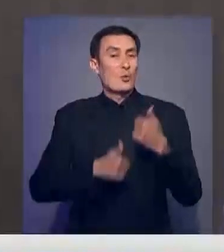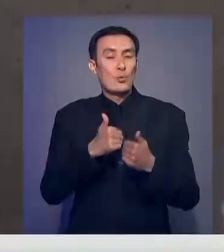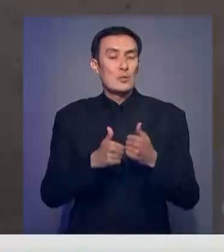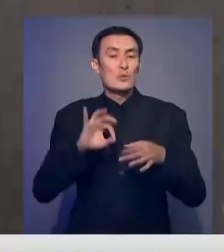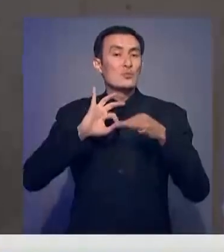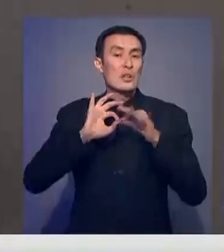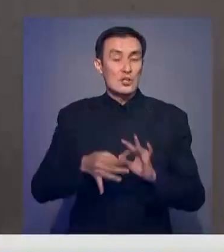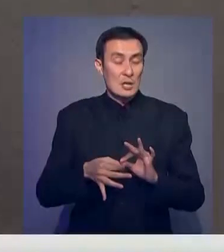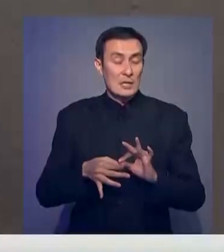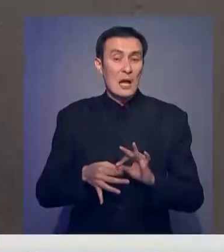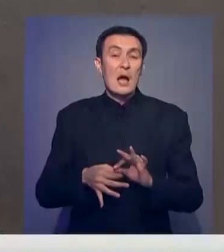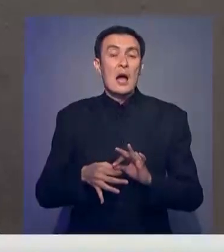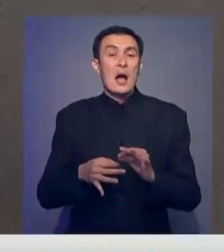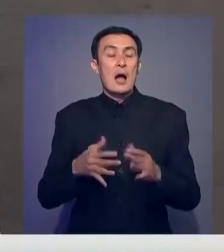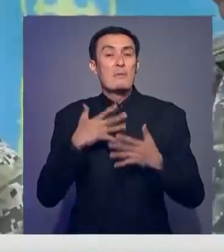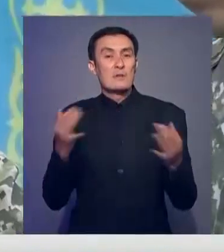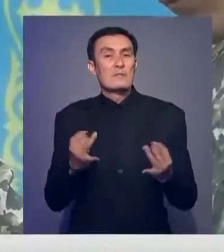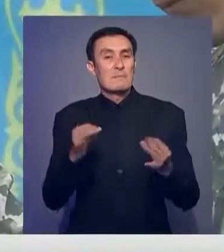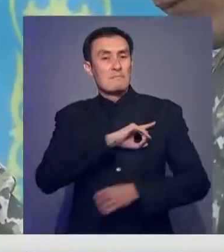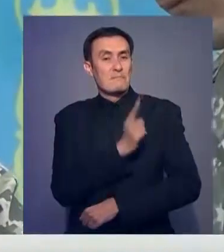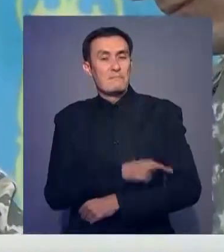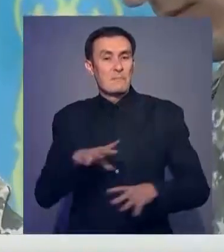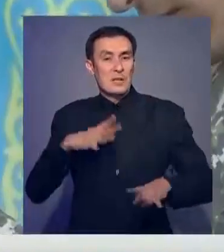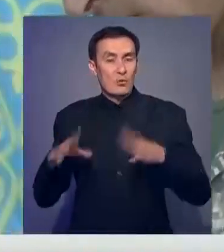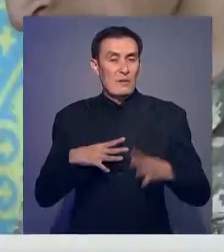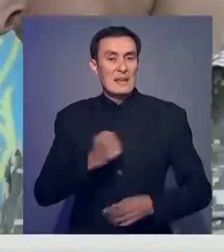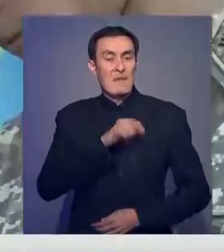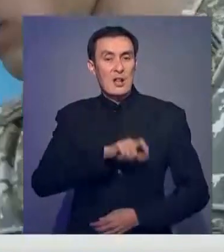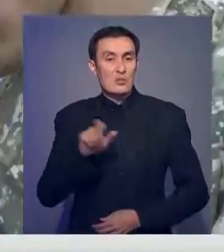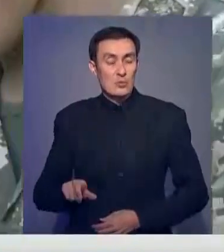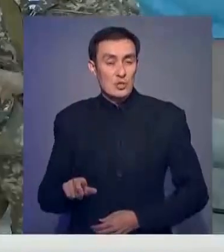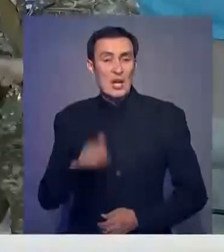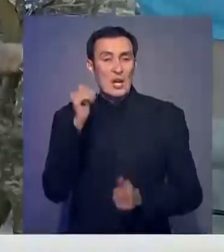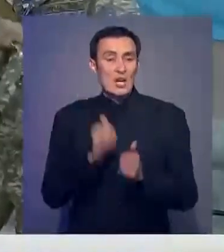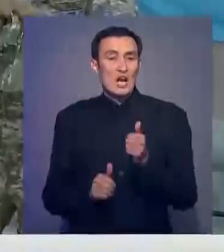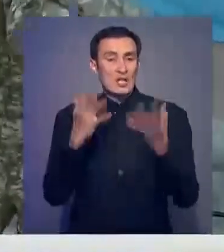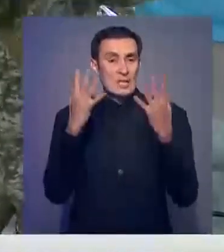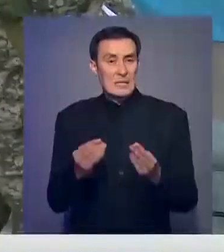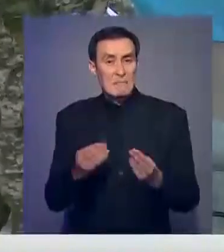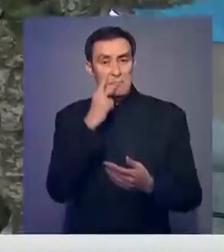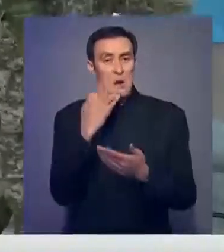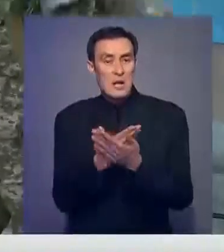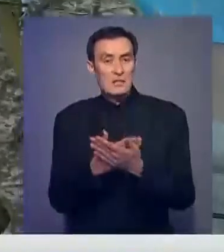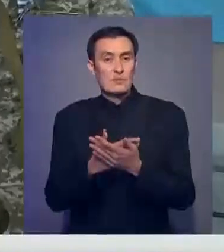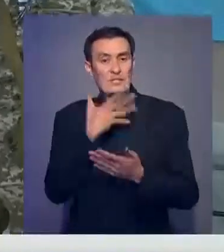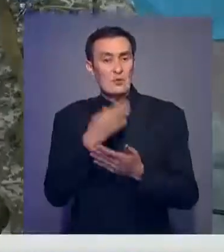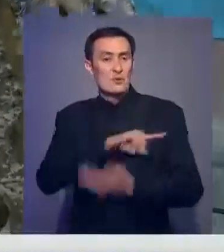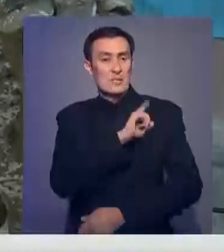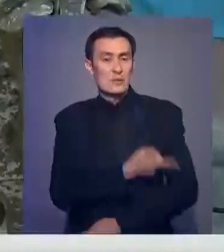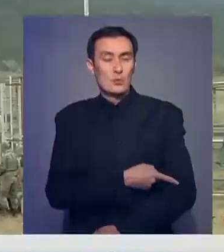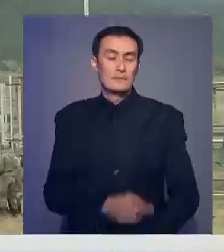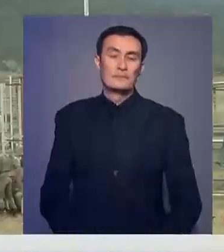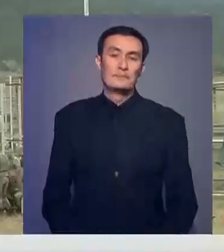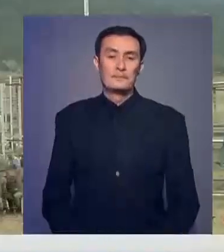значительно усложнились. Амбициозные, физически подготовленные военнослужащие каждый день демонстрируют свою силу.